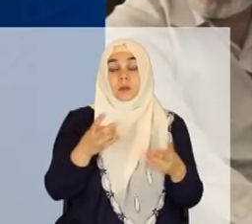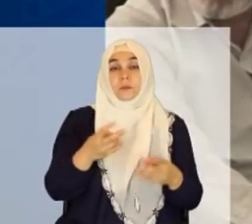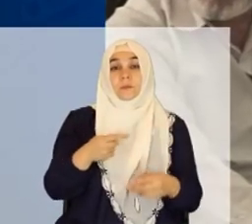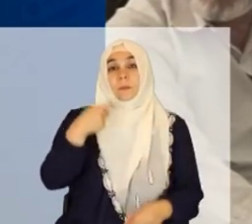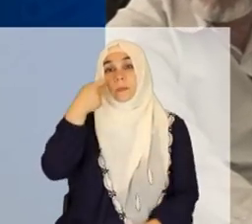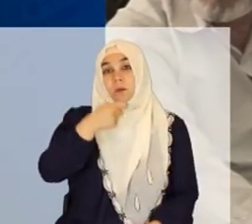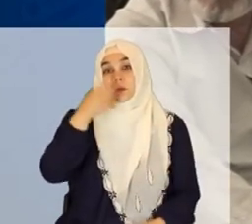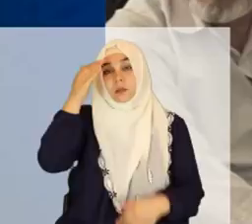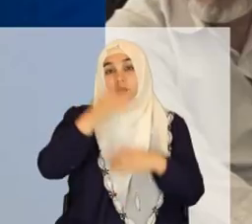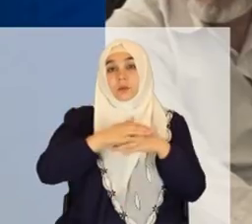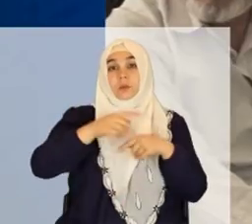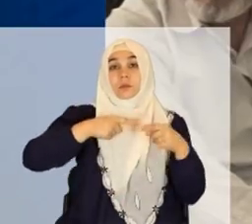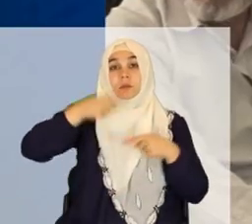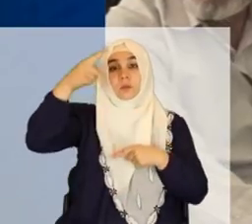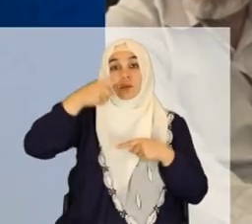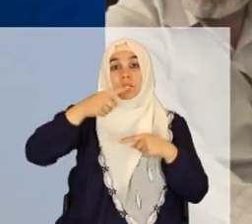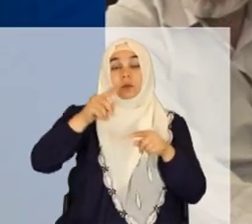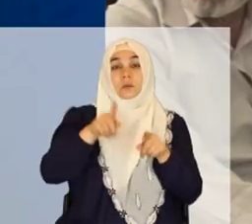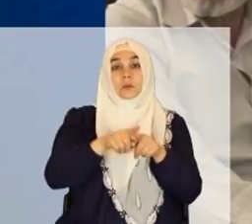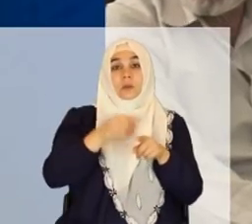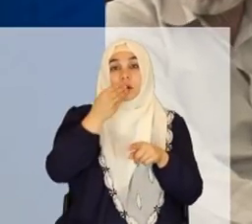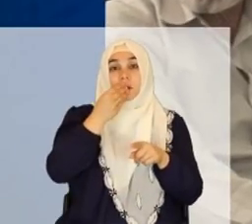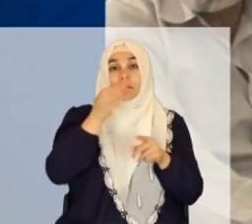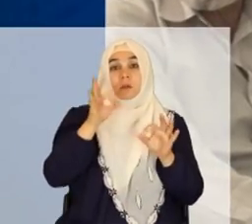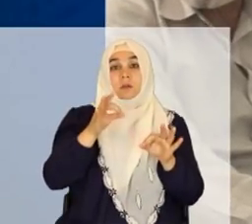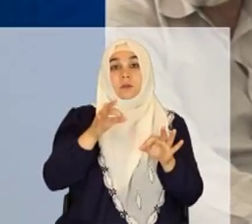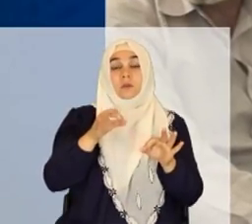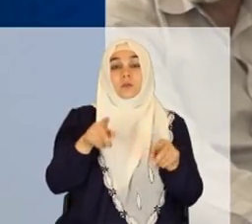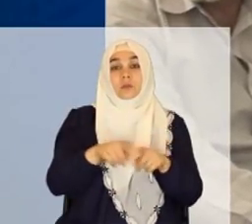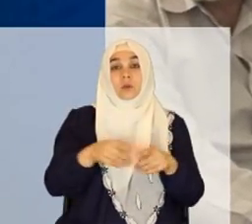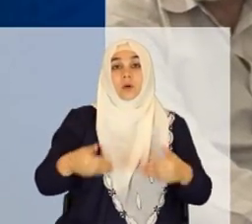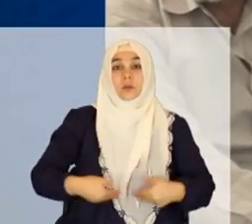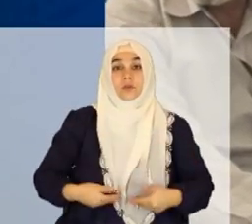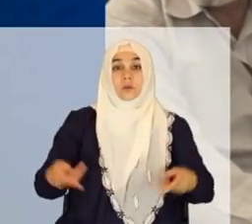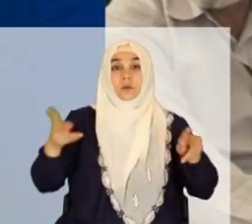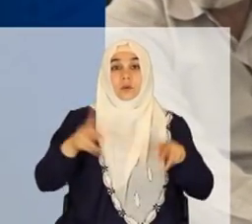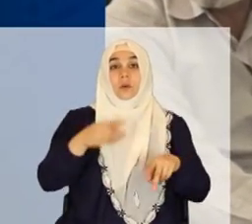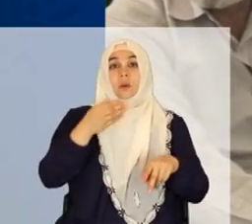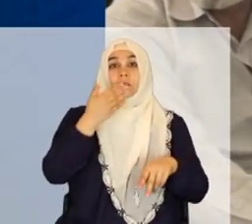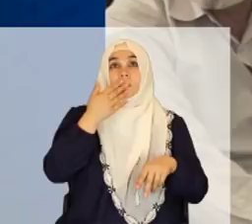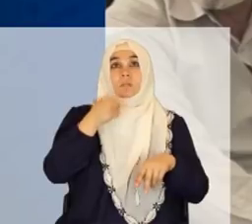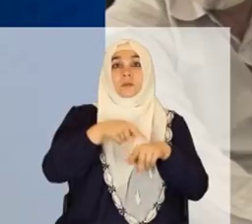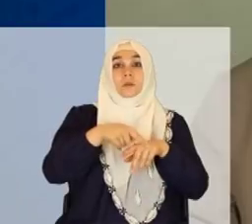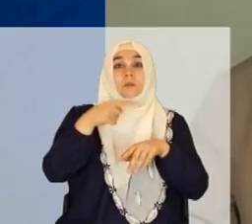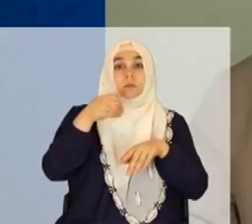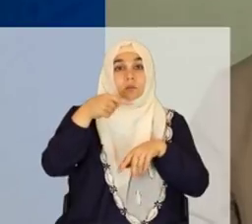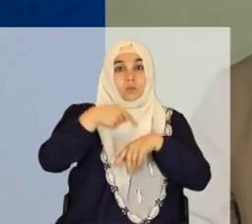Nonushta bilan kechki ovqatdagi o'rtasidagi taomlar hammasi ketadi, shunda och qoladi va ro'zaning mohiyati yuzaga